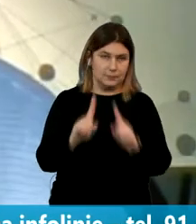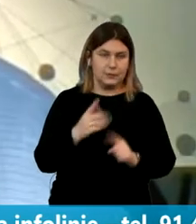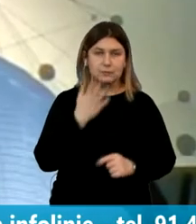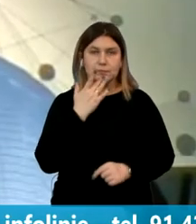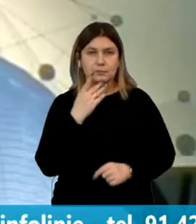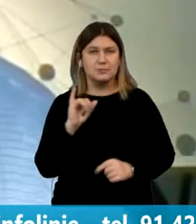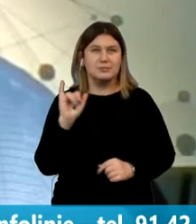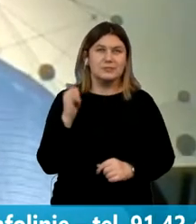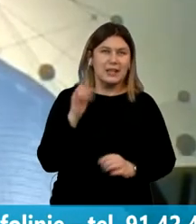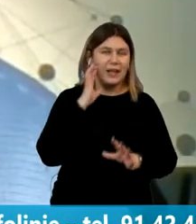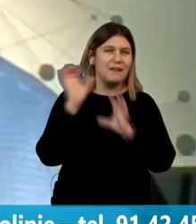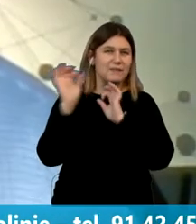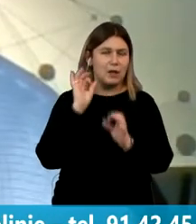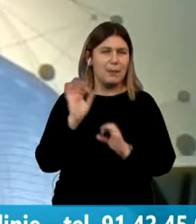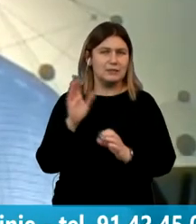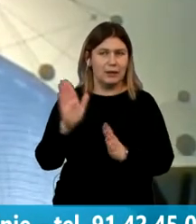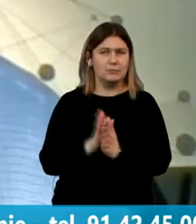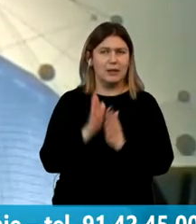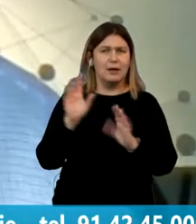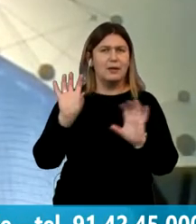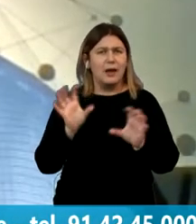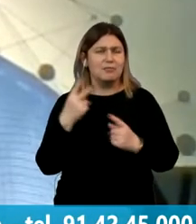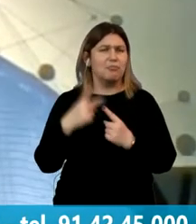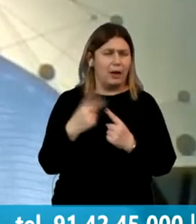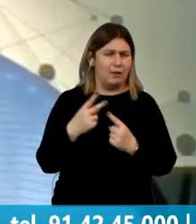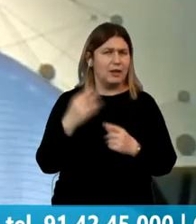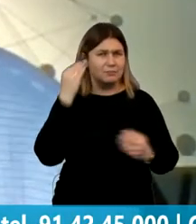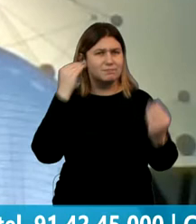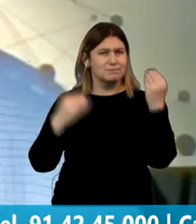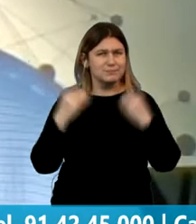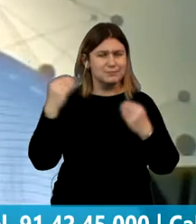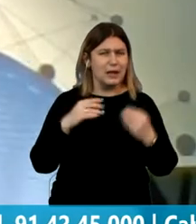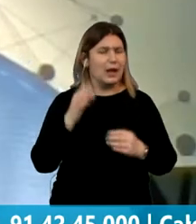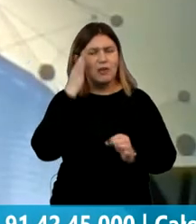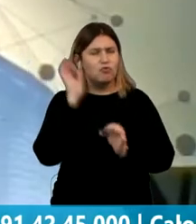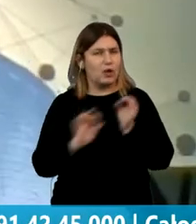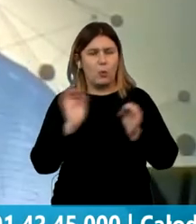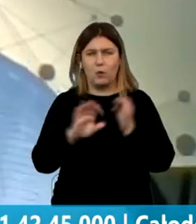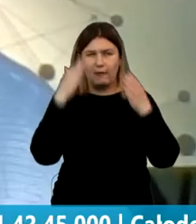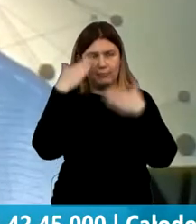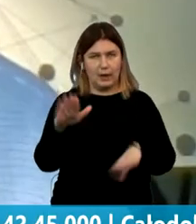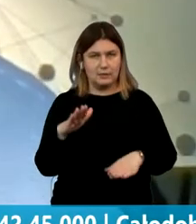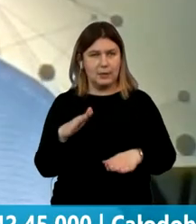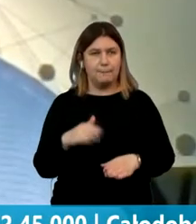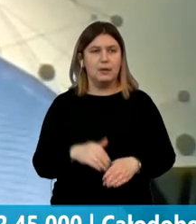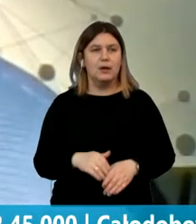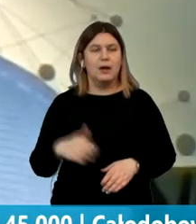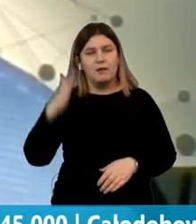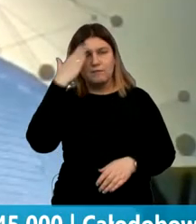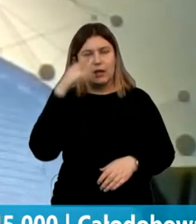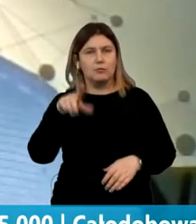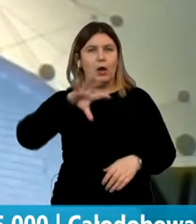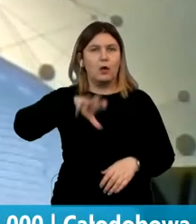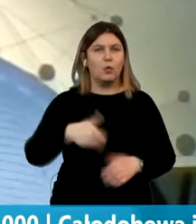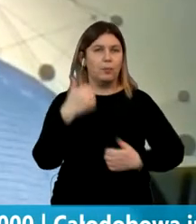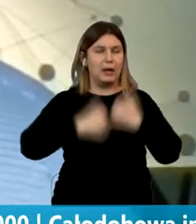tam informacje medialne do mnie docierają na ten temat, natomiast szczegółów nie znam. Wiem, że to jest grupa